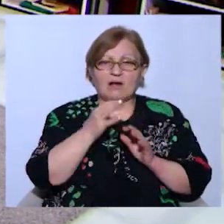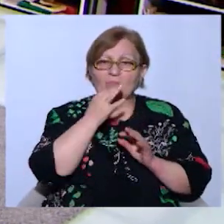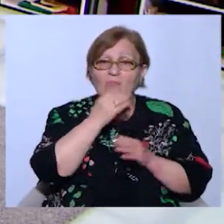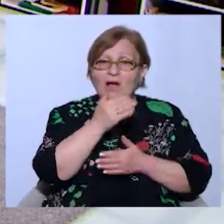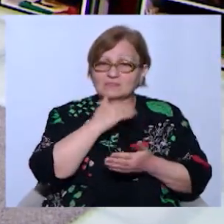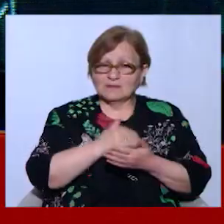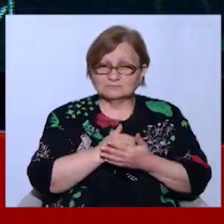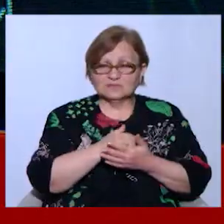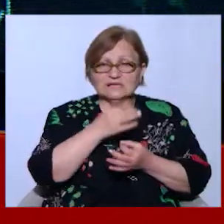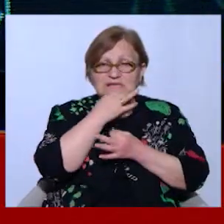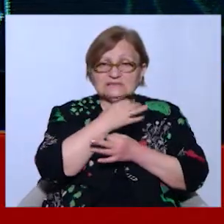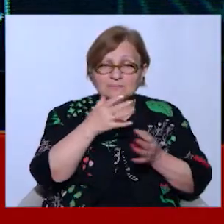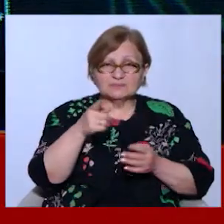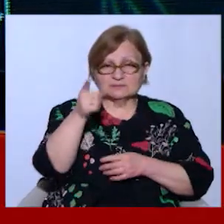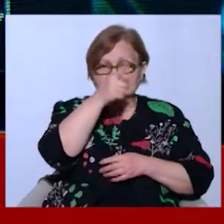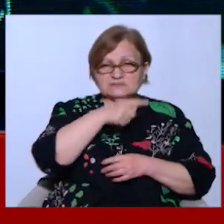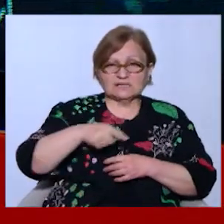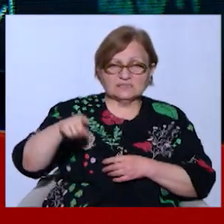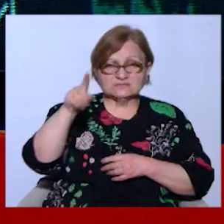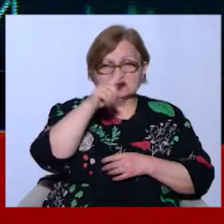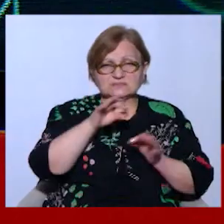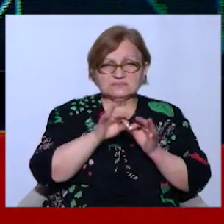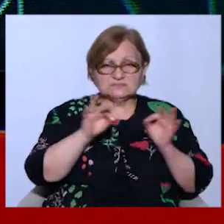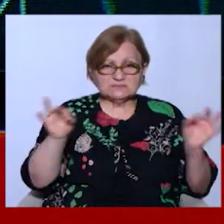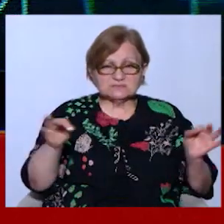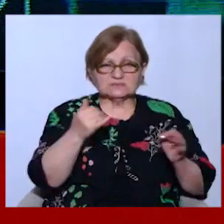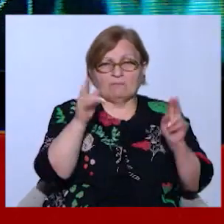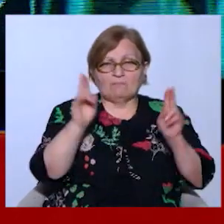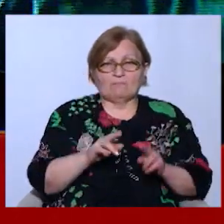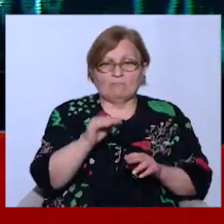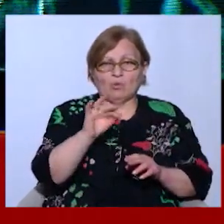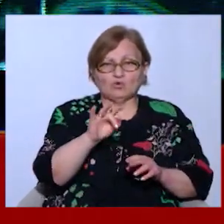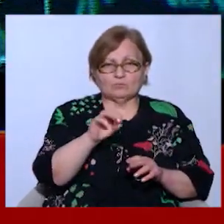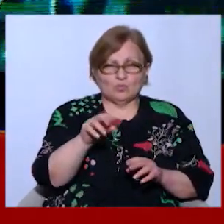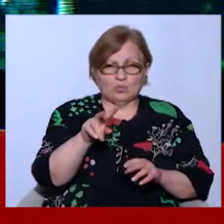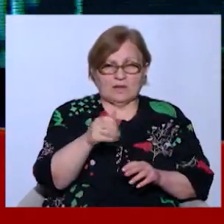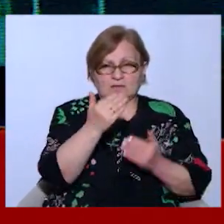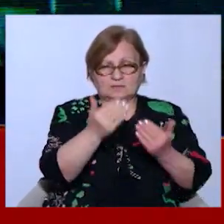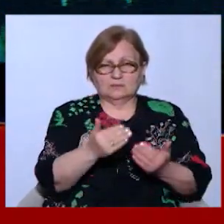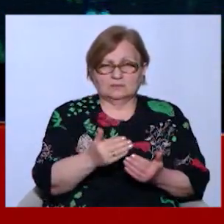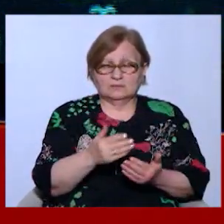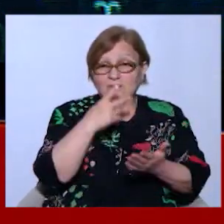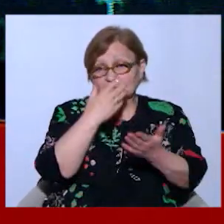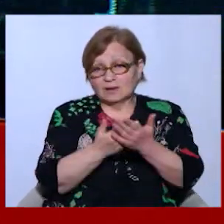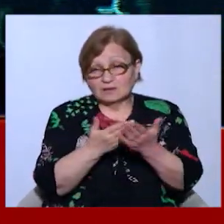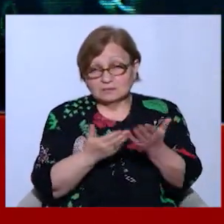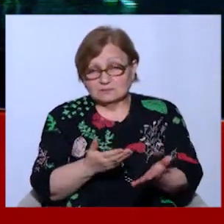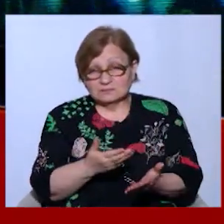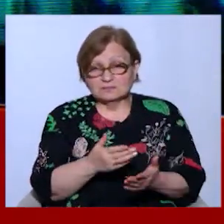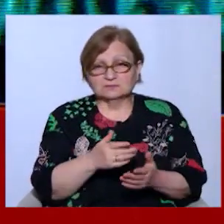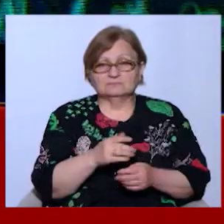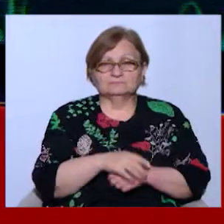რომ ნებისმიერი წრეწირის სიგრძე გამოიყენება ფორმულით 2πr. აგერჩემო ბატონო,